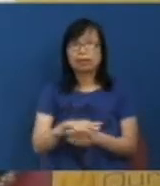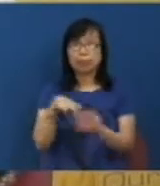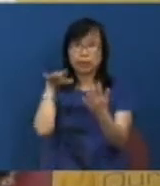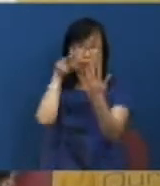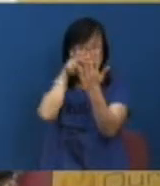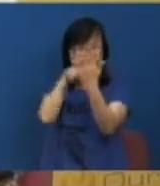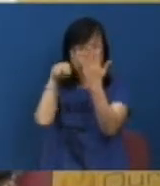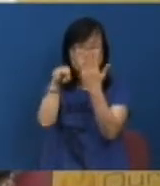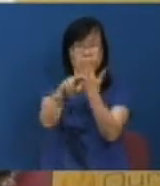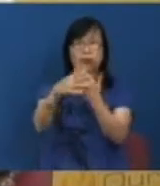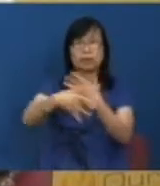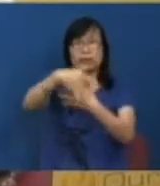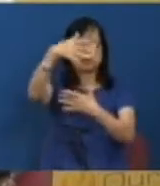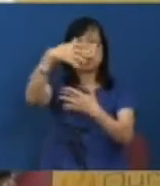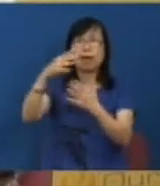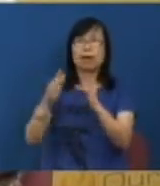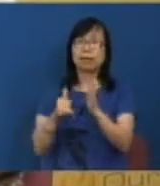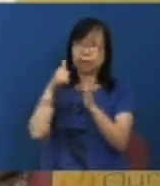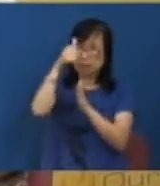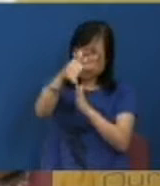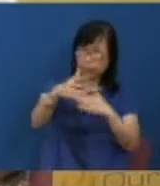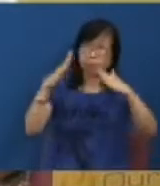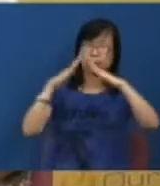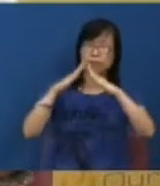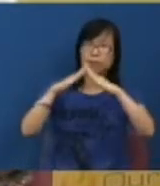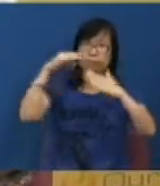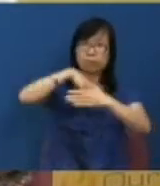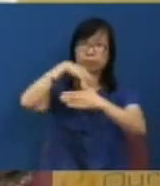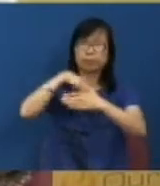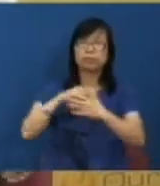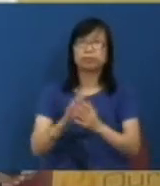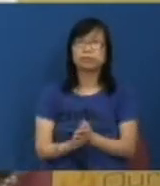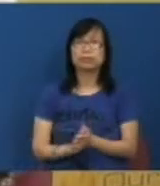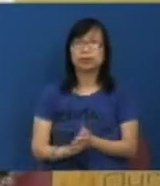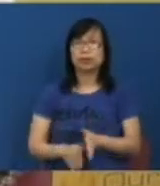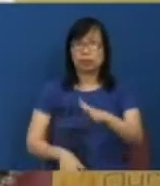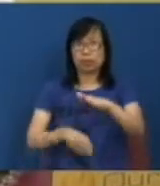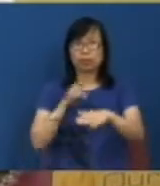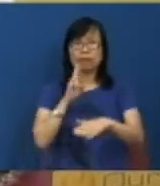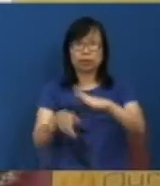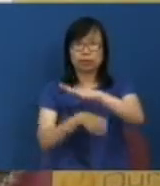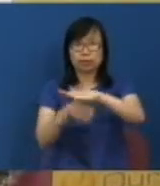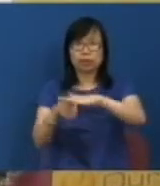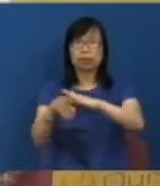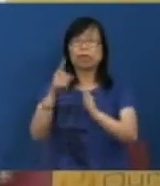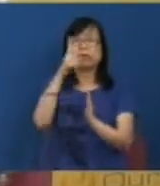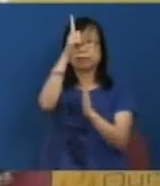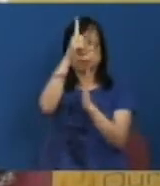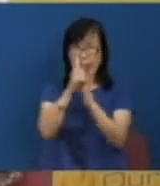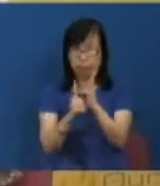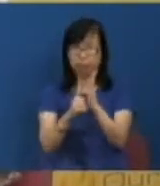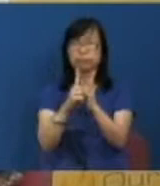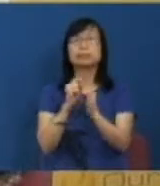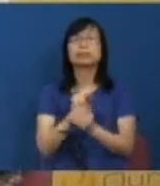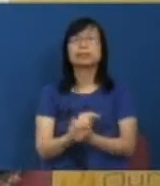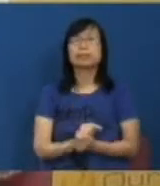屎或者牆身咧，係滲入間屋度，然後令到咧我哋即係嗰個室內温度咧係得以調低嘅，得以調低。咁變